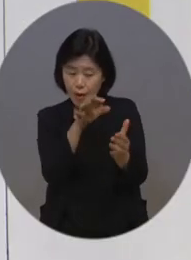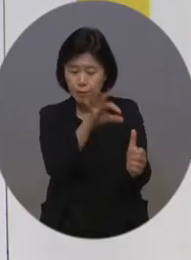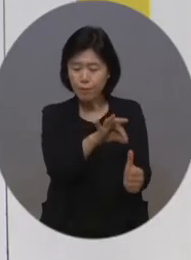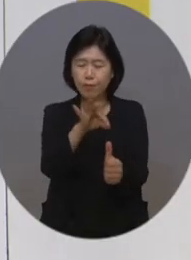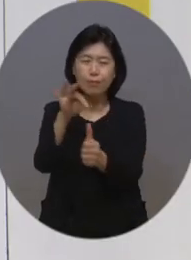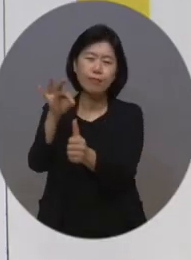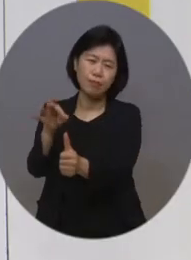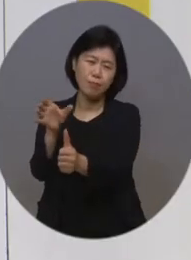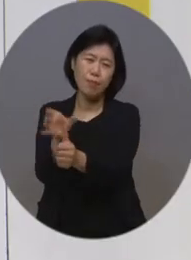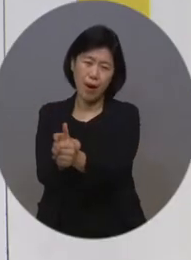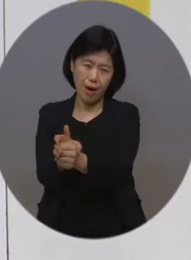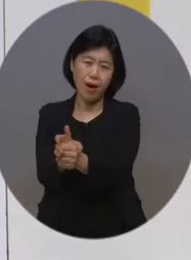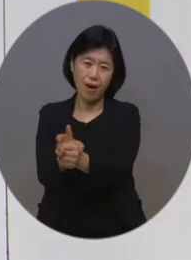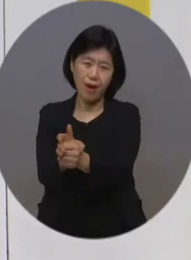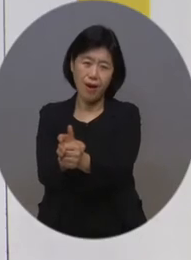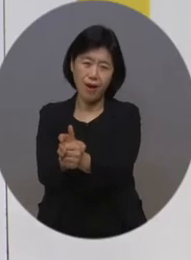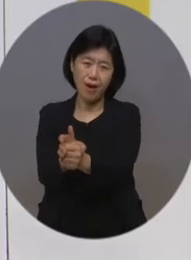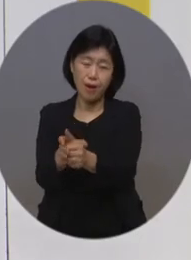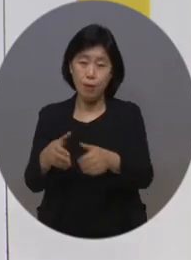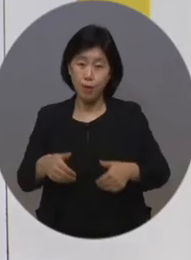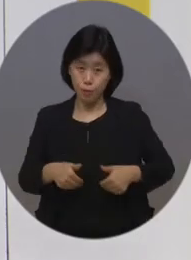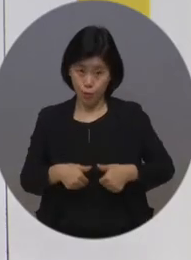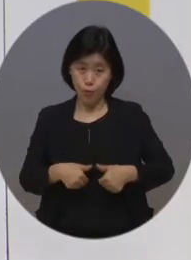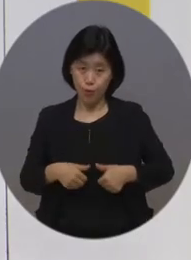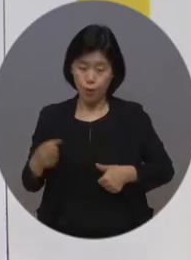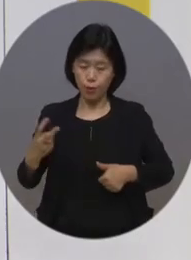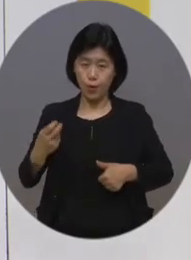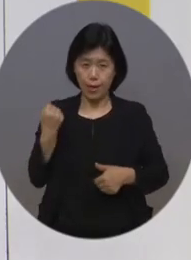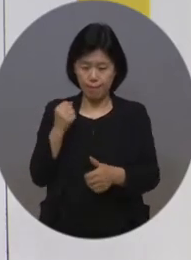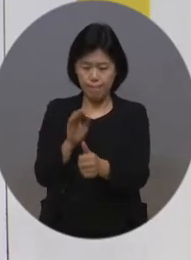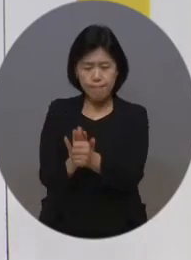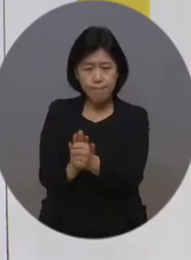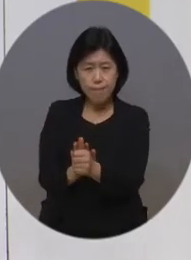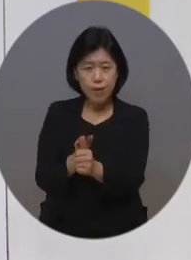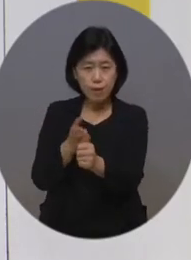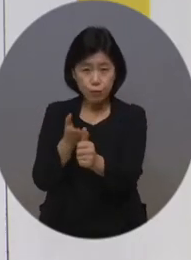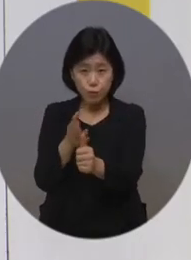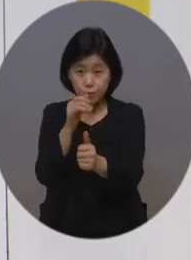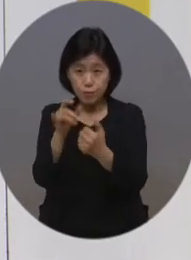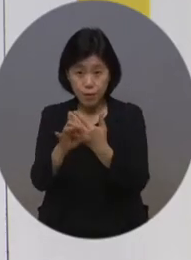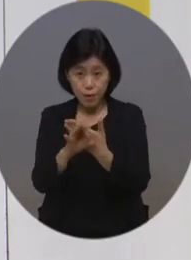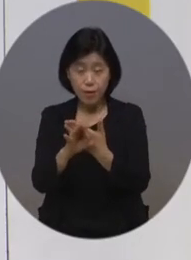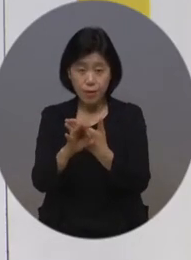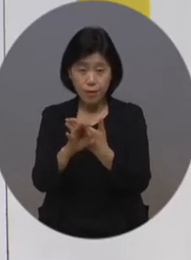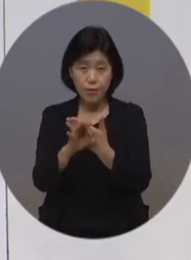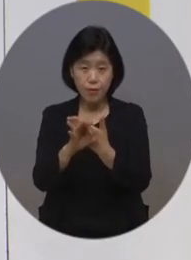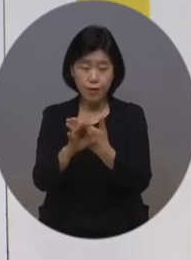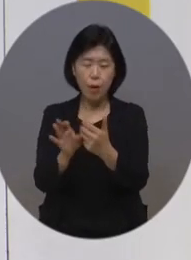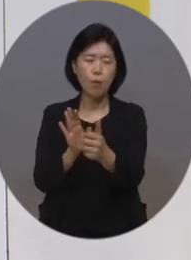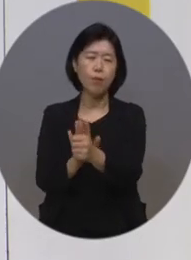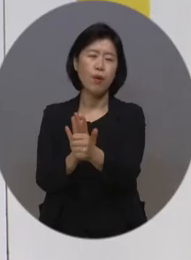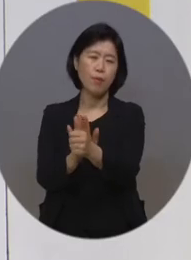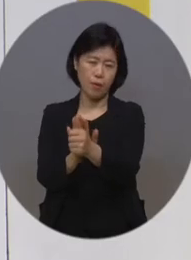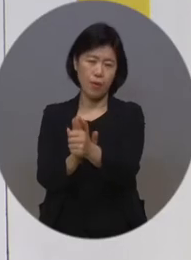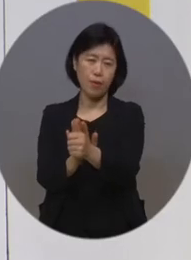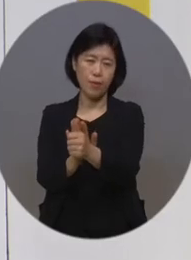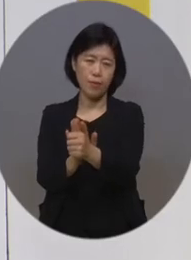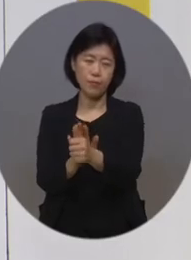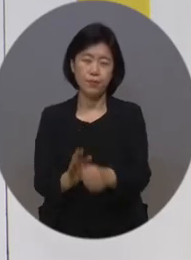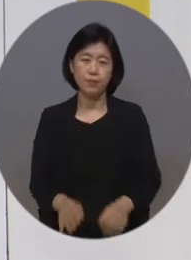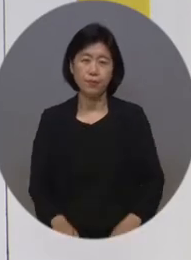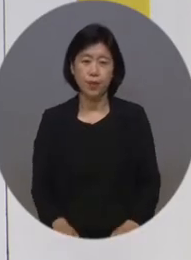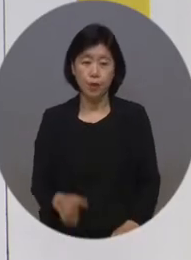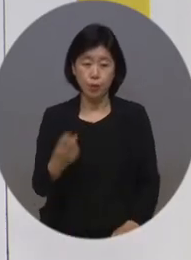명확히 맡겨 주고 거기다 힘을 실어 주면 예 거기 를 지원하는 역할 그리고 가다가 다른 부